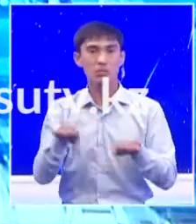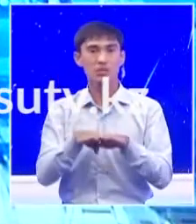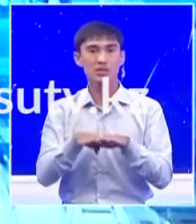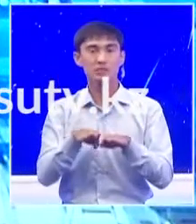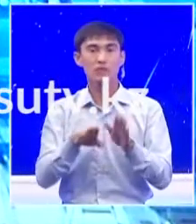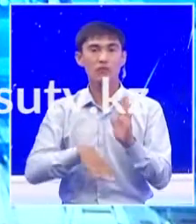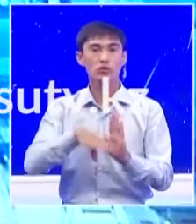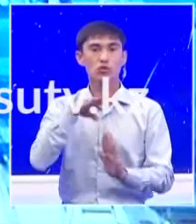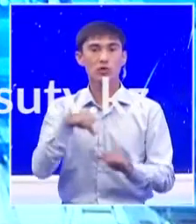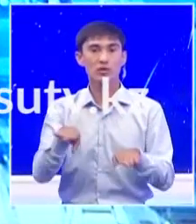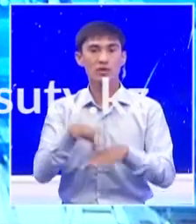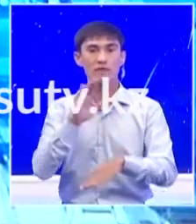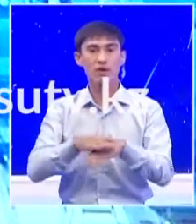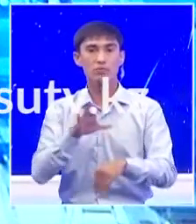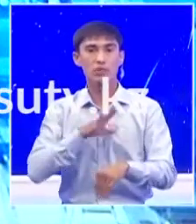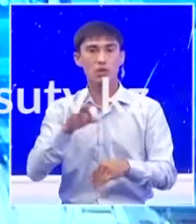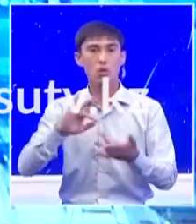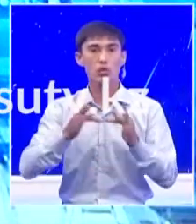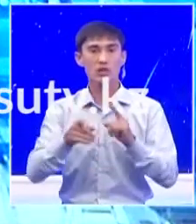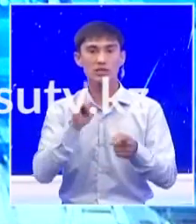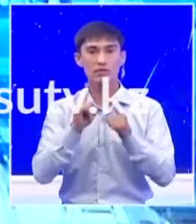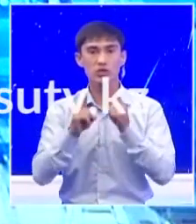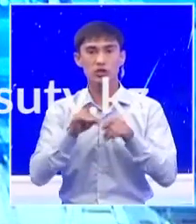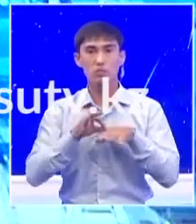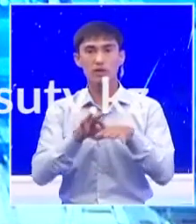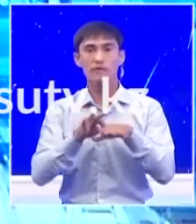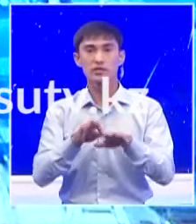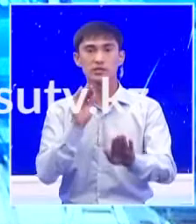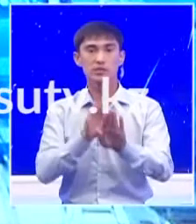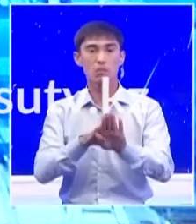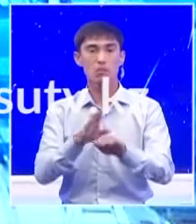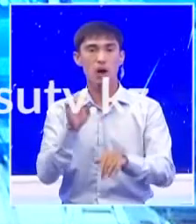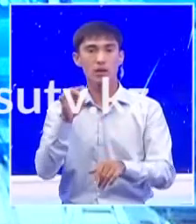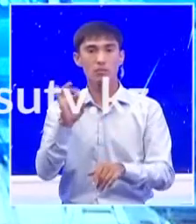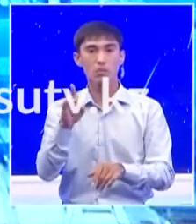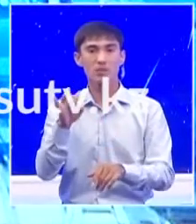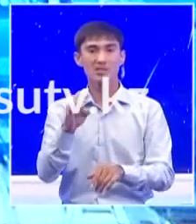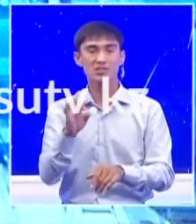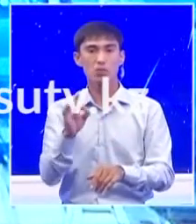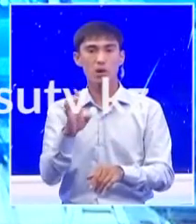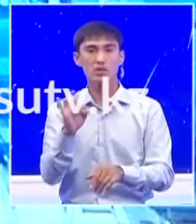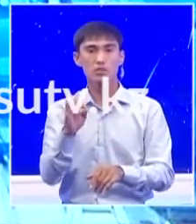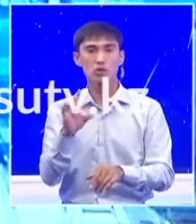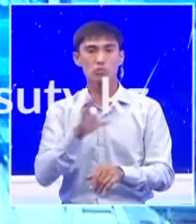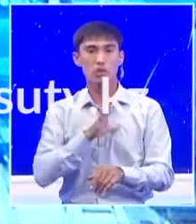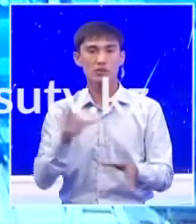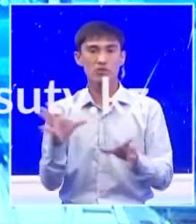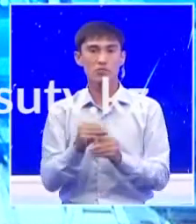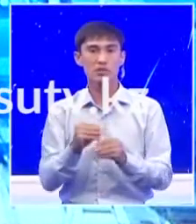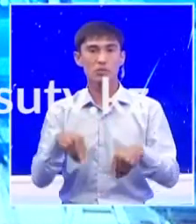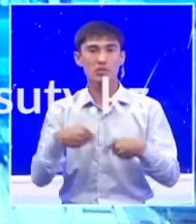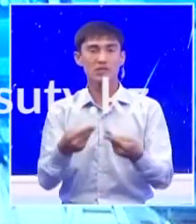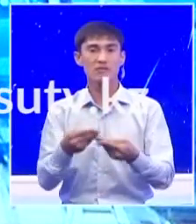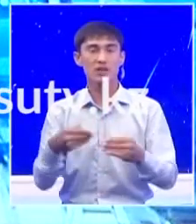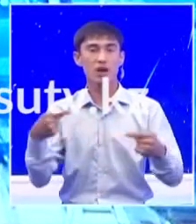стабильно высокий. Данный факт был озвучен на онлайн-совещании, проведенном заместителем акима Алматинской области Батыржаном Байжумановым совместно